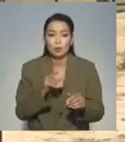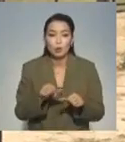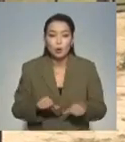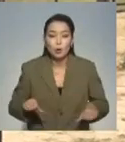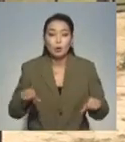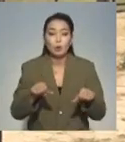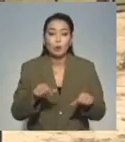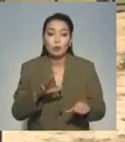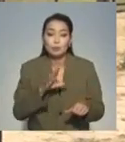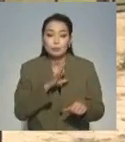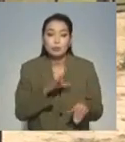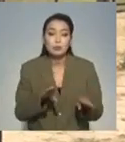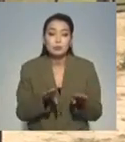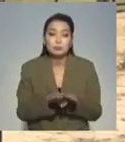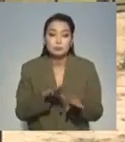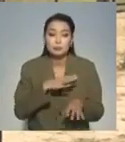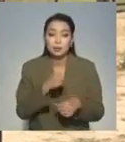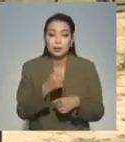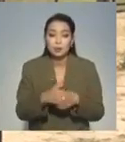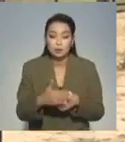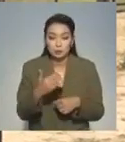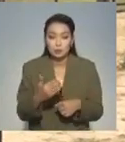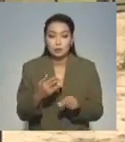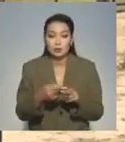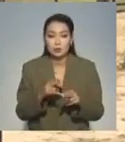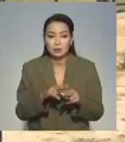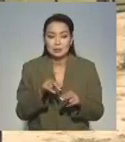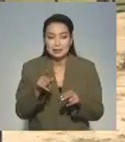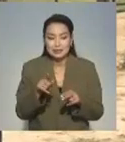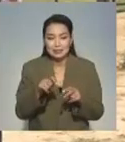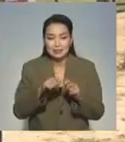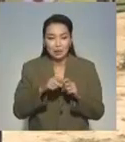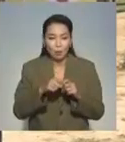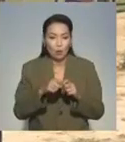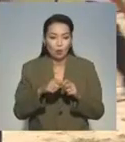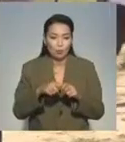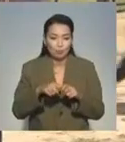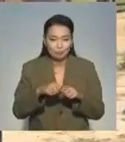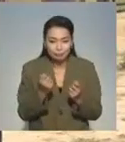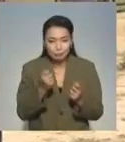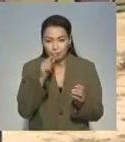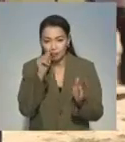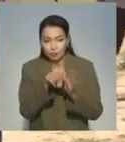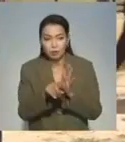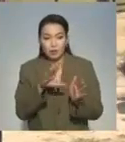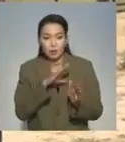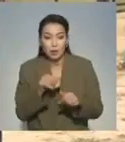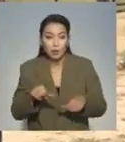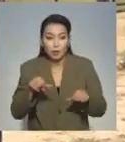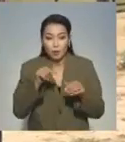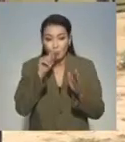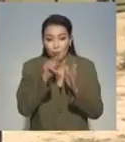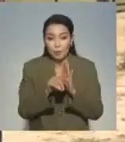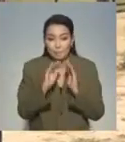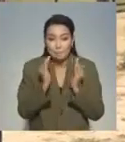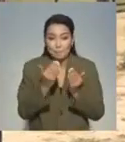тұрған басқансаның замогын бұзып кірген, іштегі қоршаулының ішінде тұрған